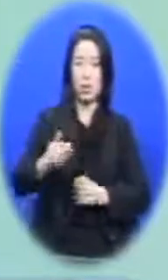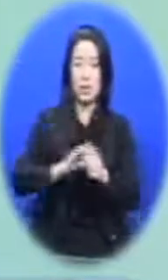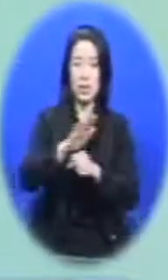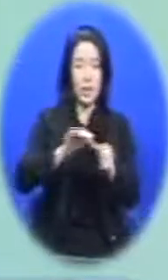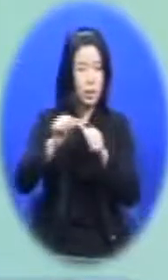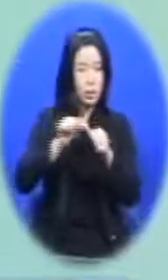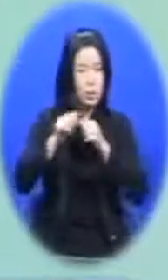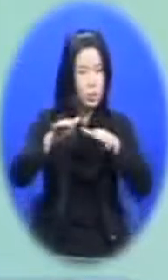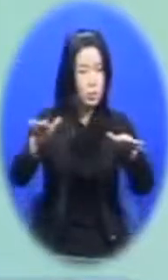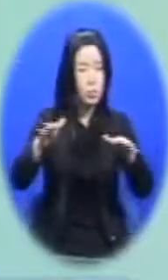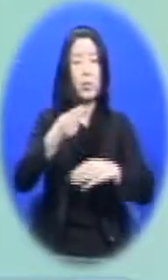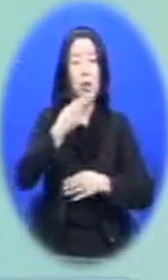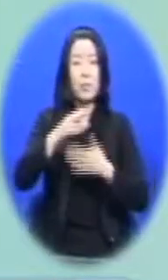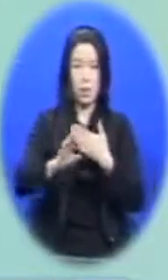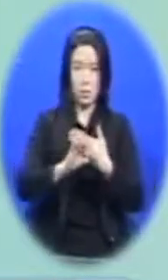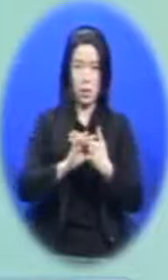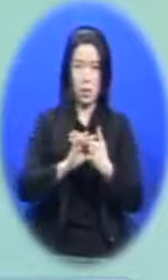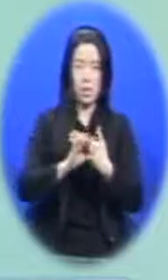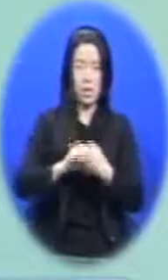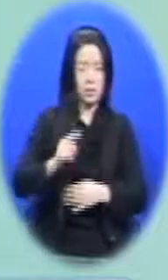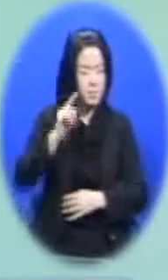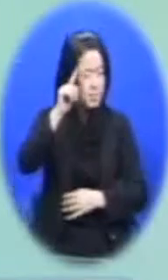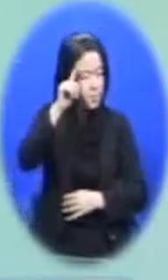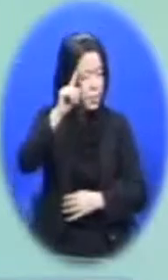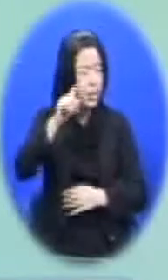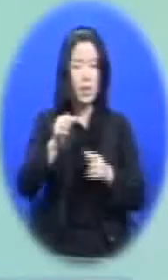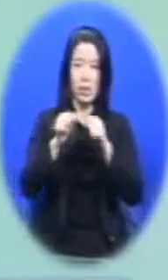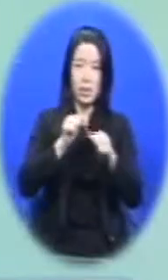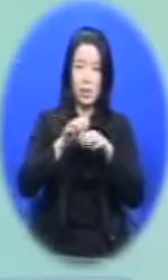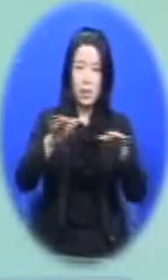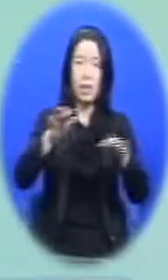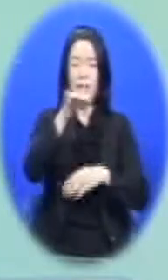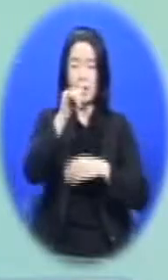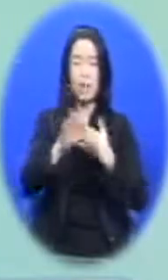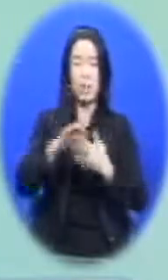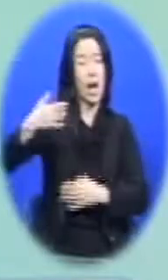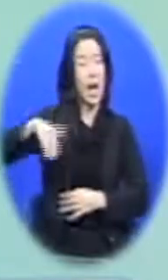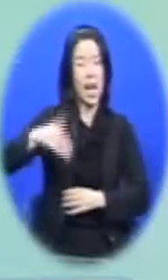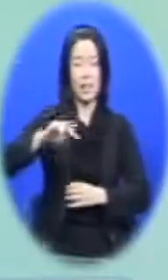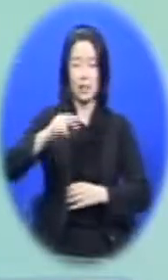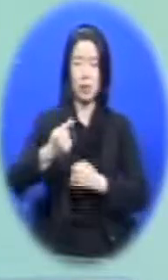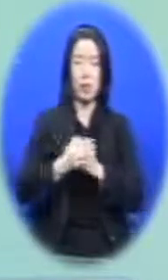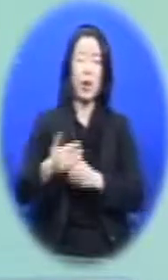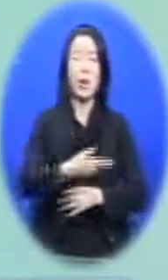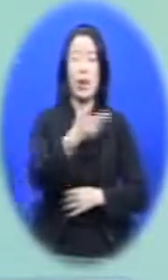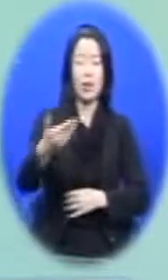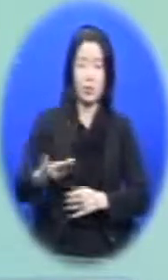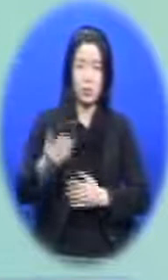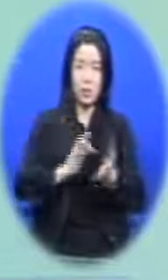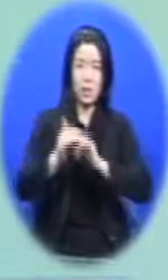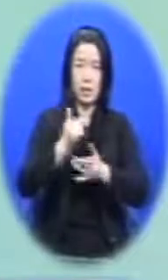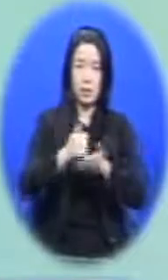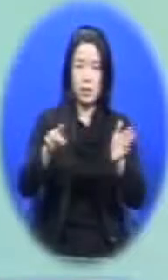사랑으로 소문나지 않았다면, 짜증으로 소문났다면, 그러면 아직도 여러분은